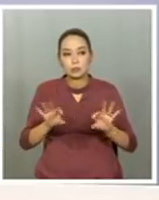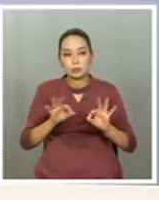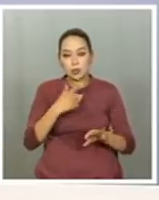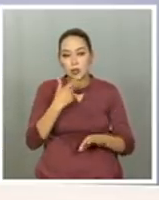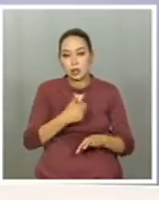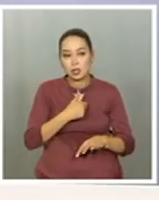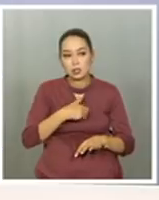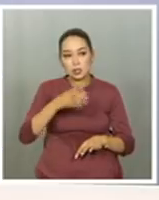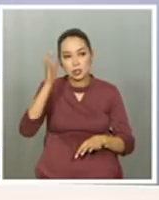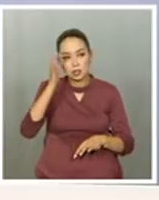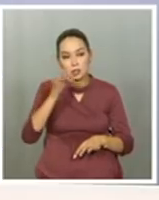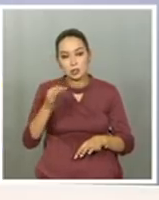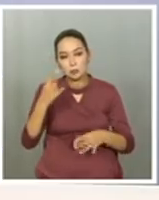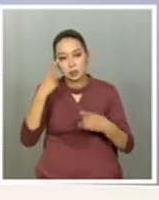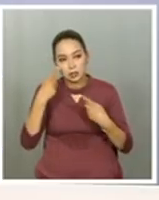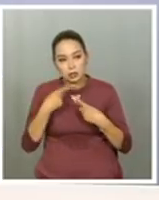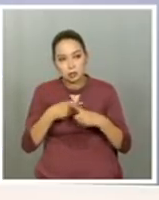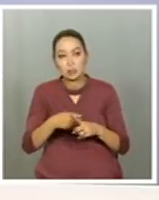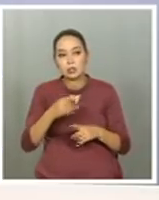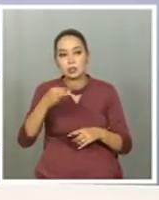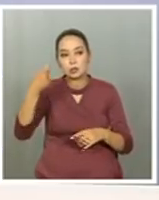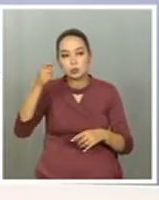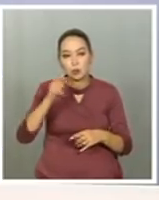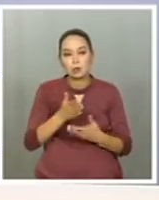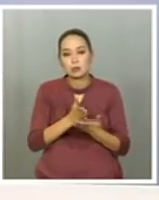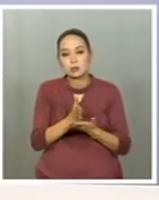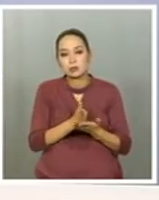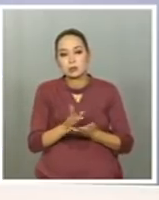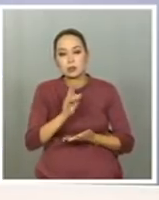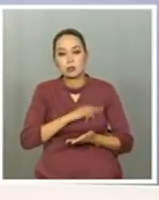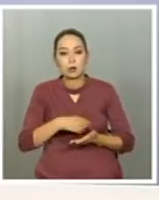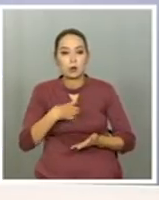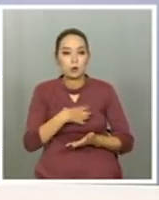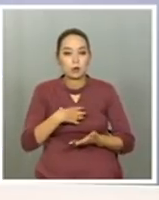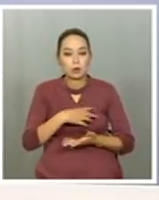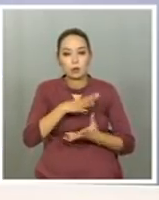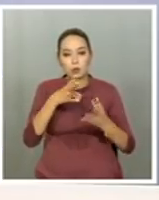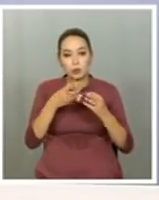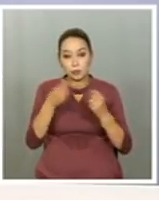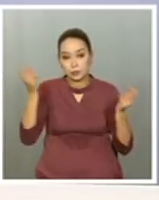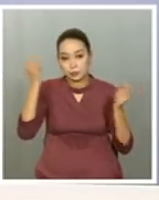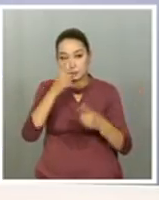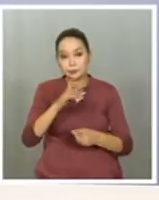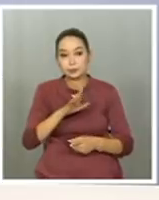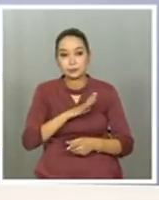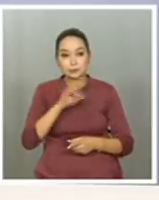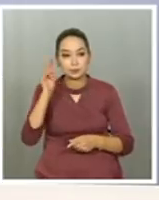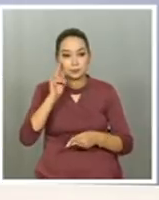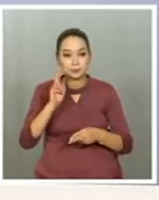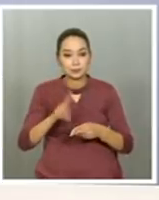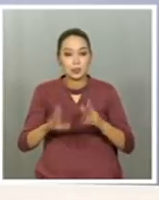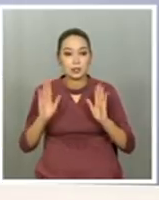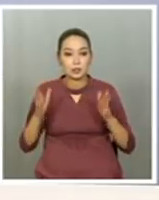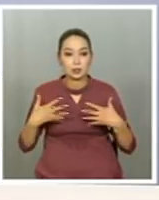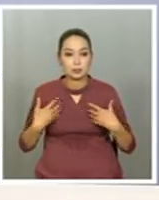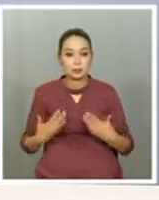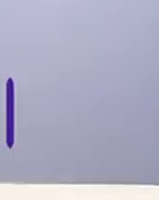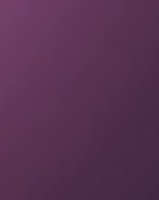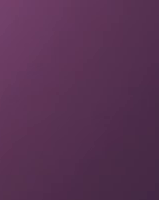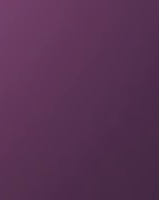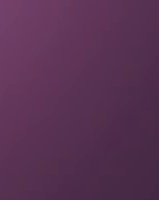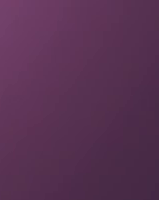мен техника және соғыс стратегияларының рөлін бағаладыңыздар. Сабағымыз аяқталды. Сау